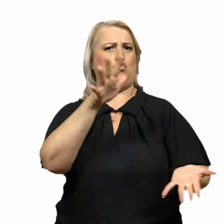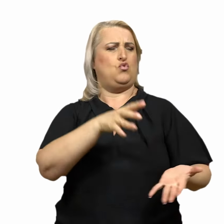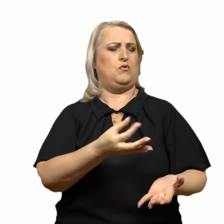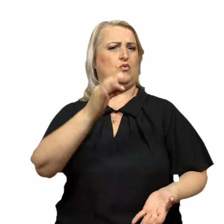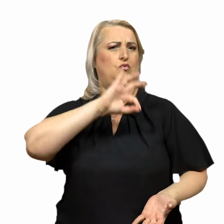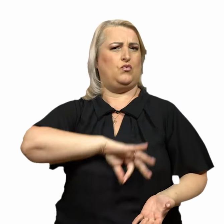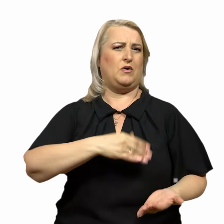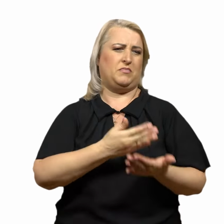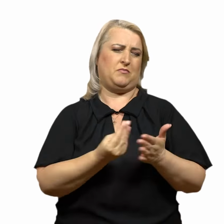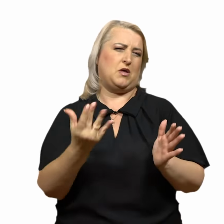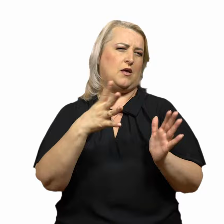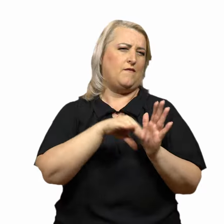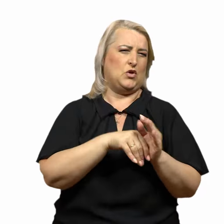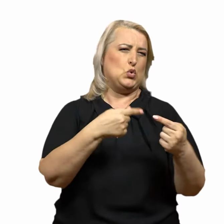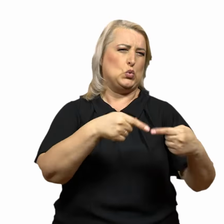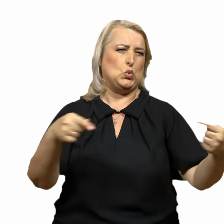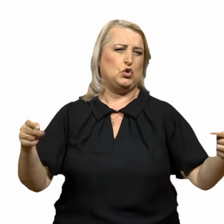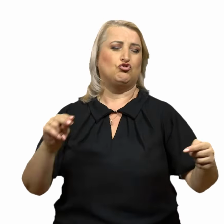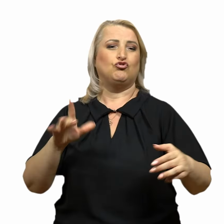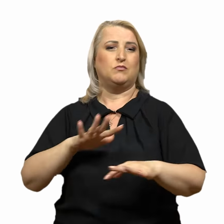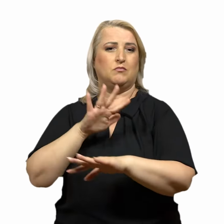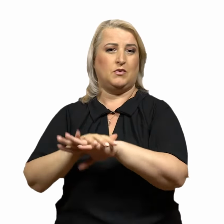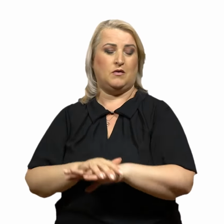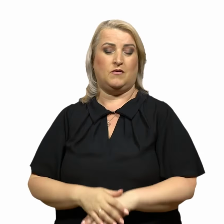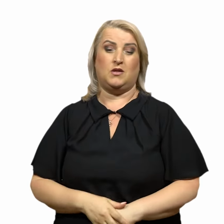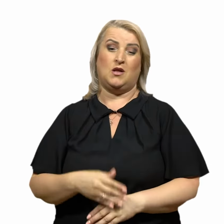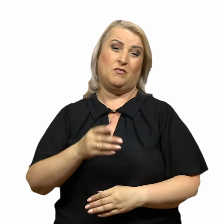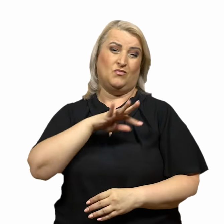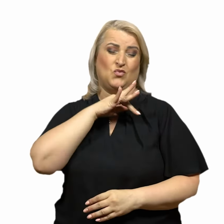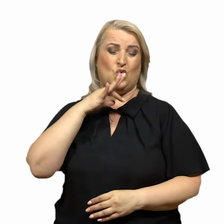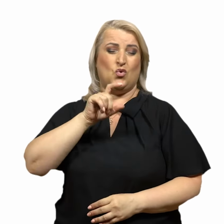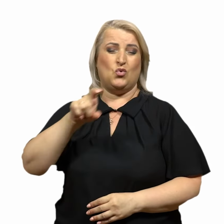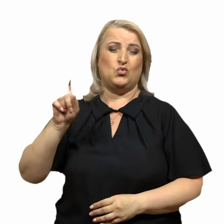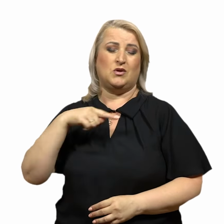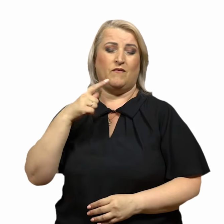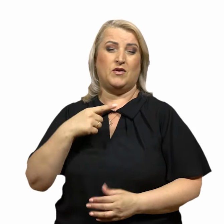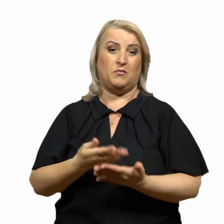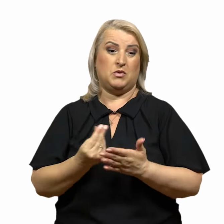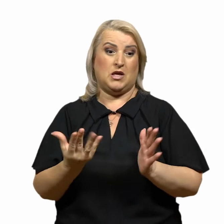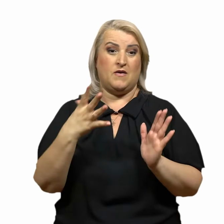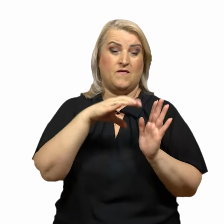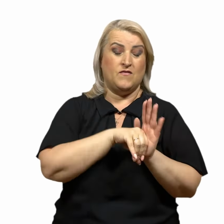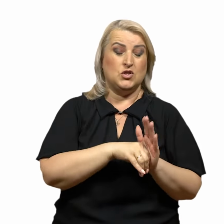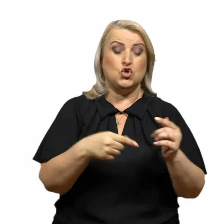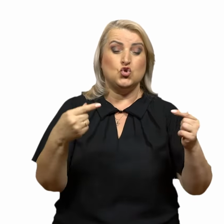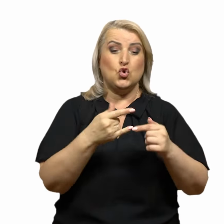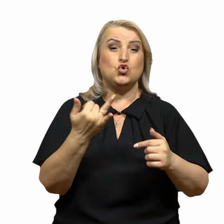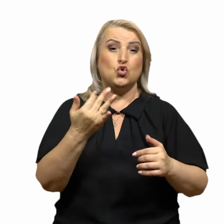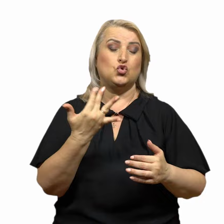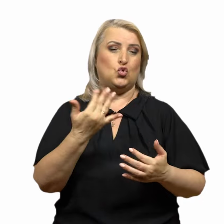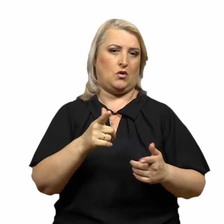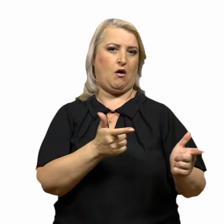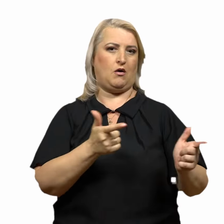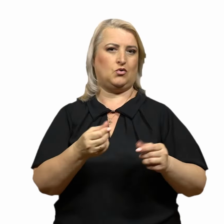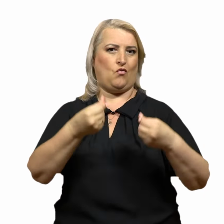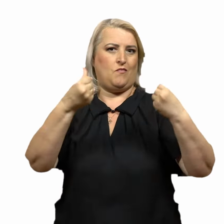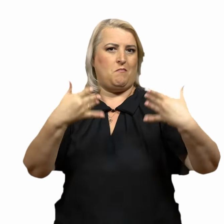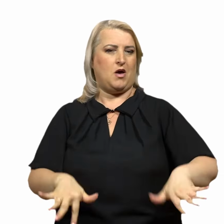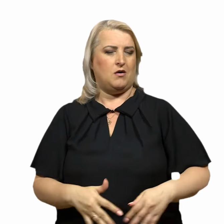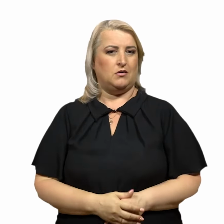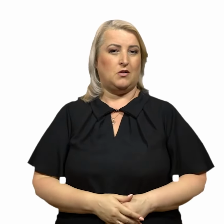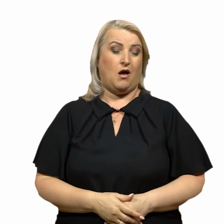numitele investiții alternative? Mare investitori spun că investești mereu exact atât cât ești gata să pierzi. Apoi, dragul meu, cu